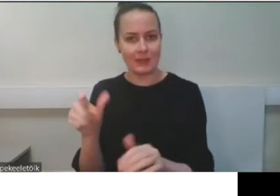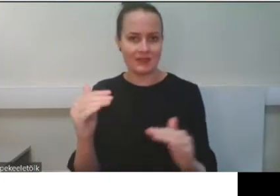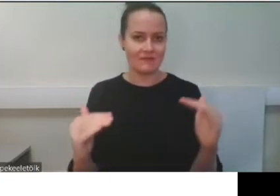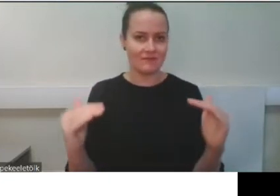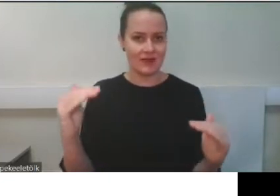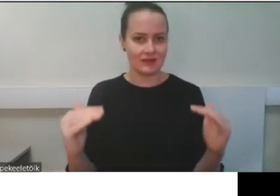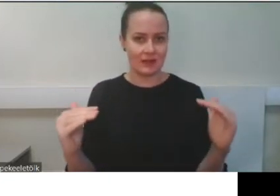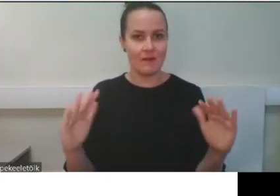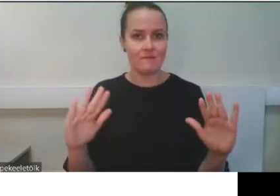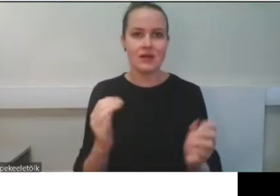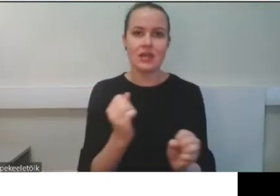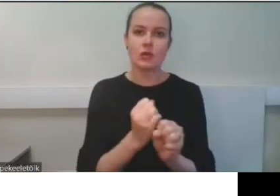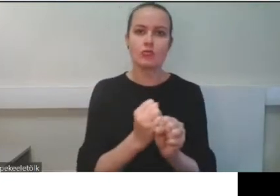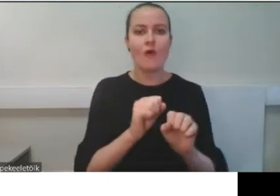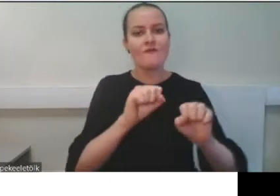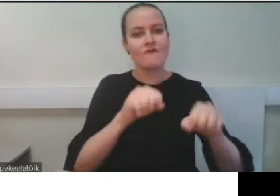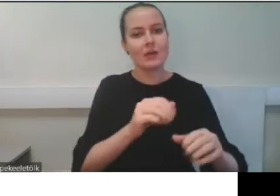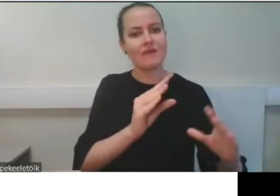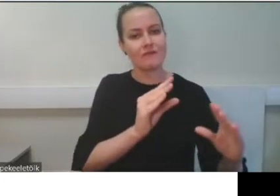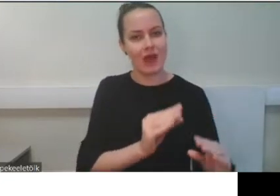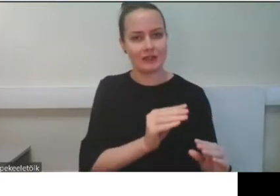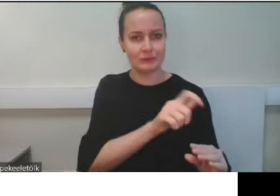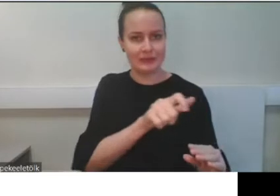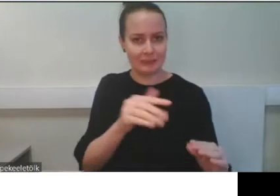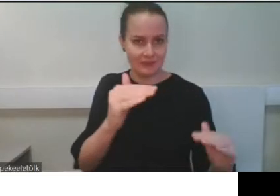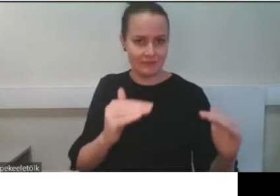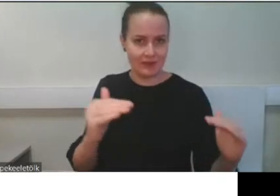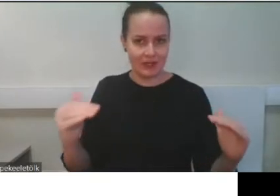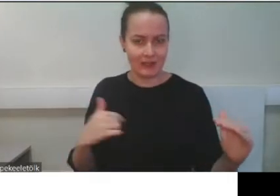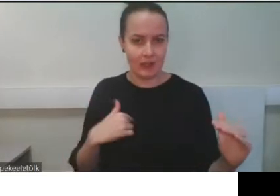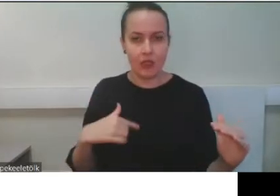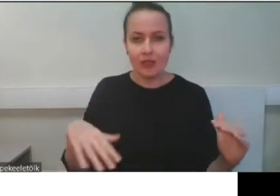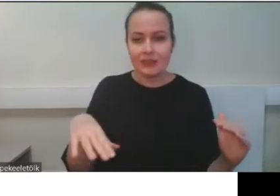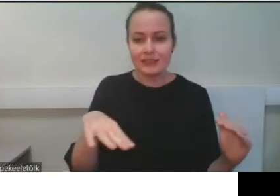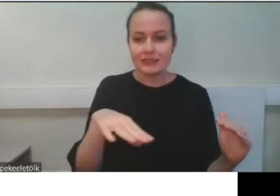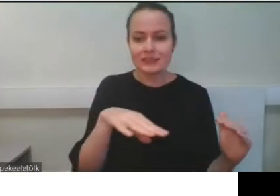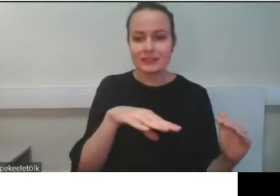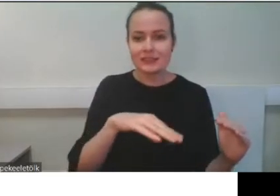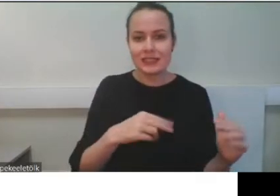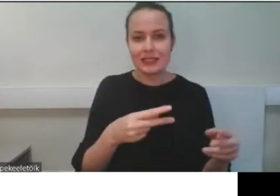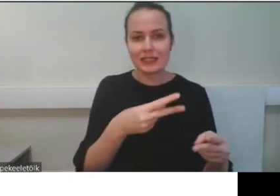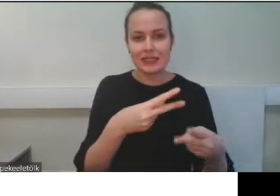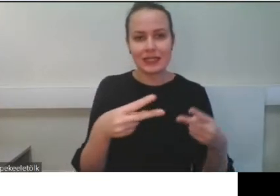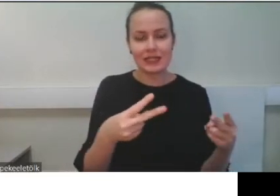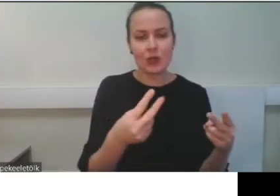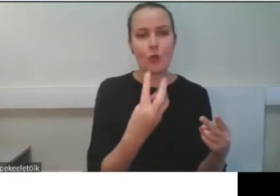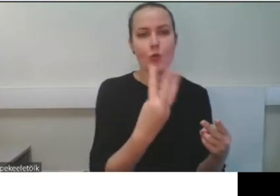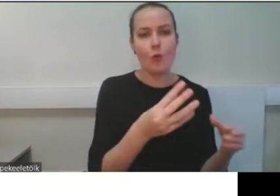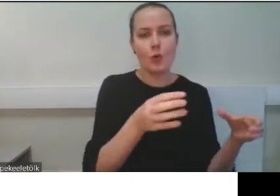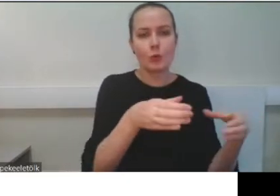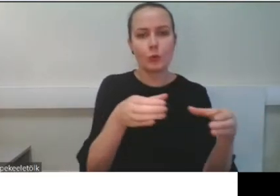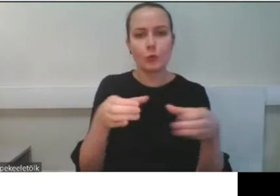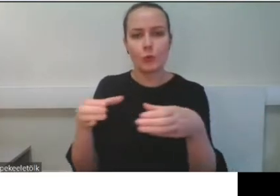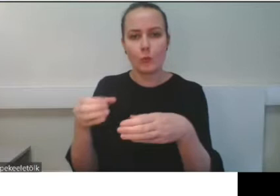keskmisele . ja kindlasti siin eelmine aasta on meie tööturu olukorda muutnud